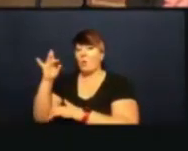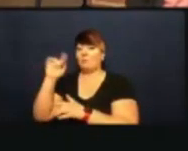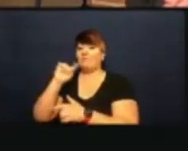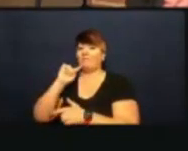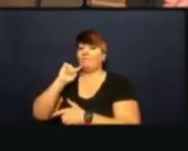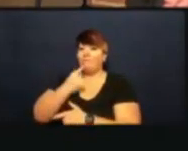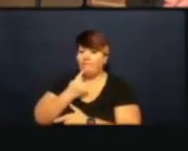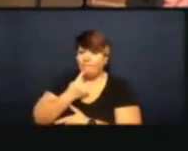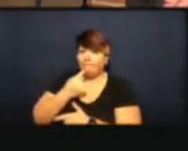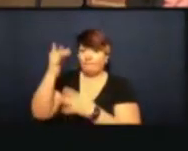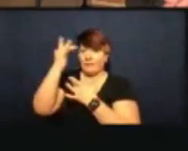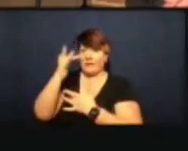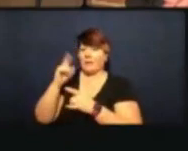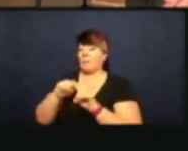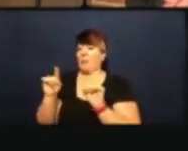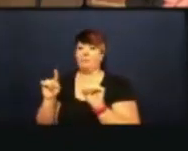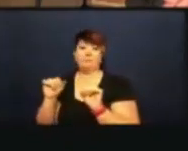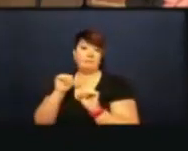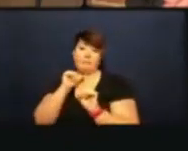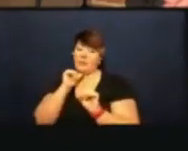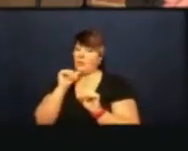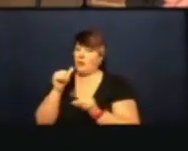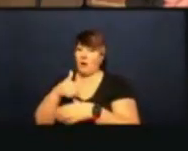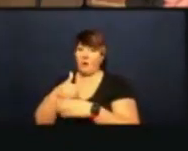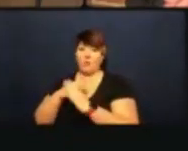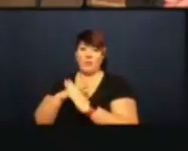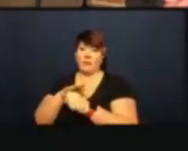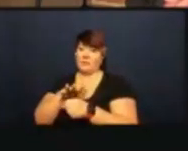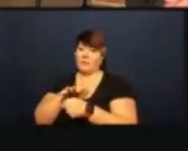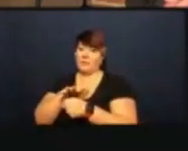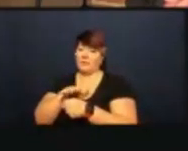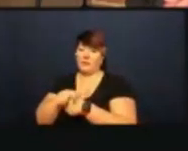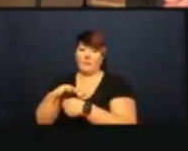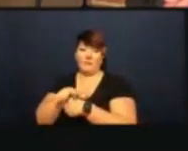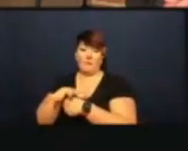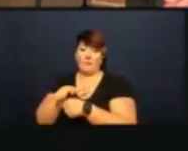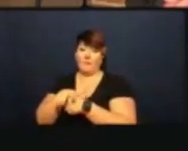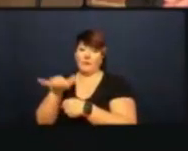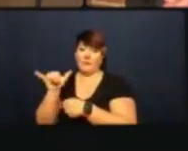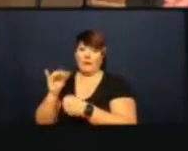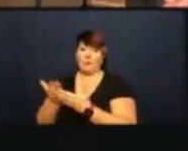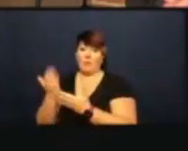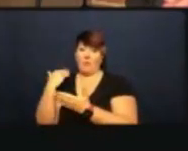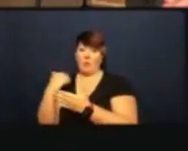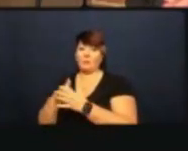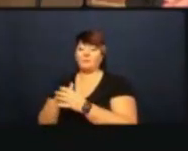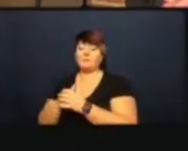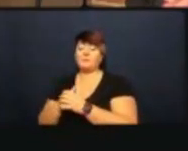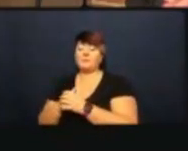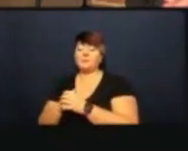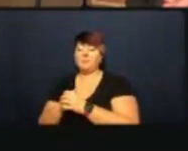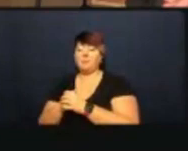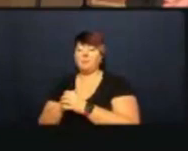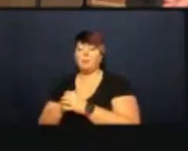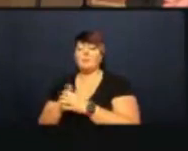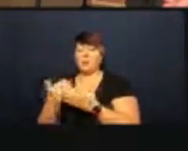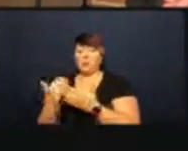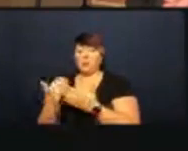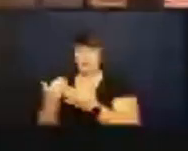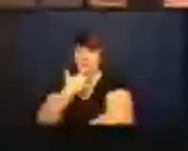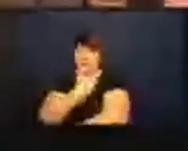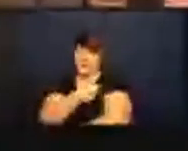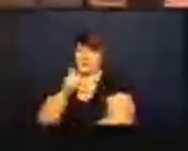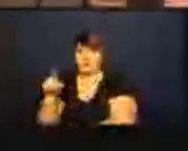Na tumejaribu kuweka mikakati ili tuweze kuzuia vifo kutokana na